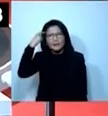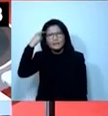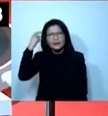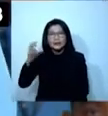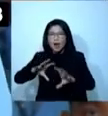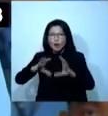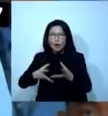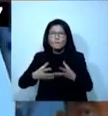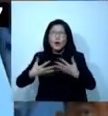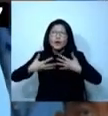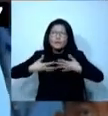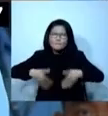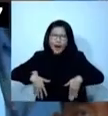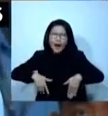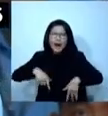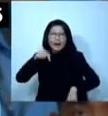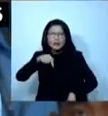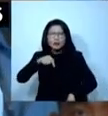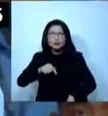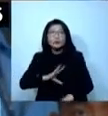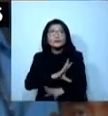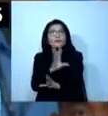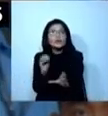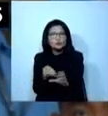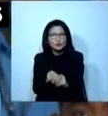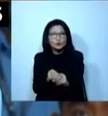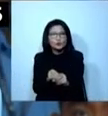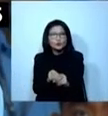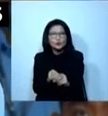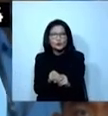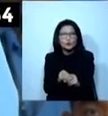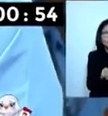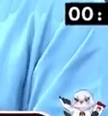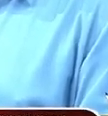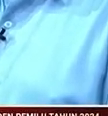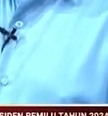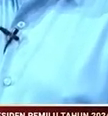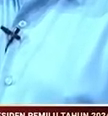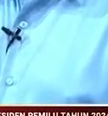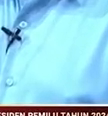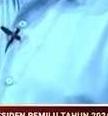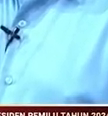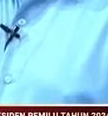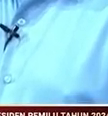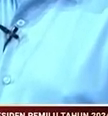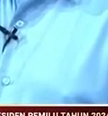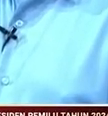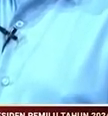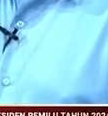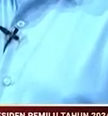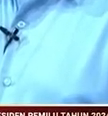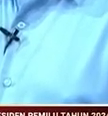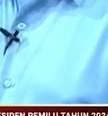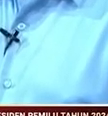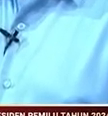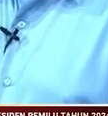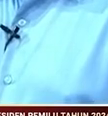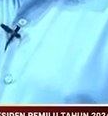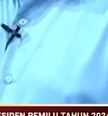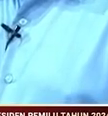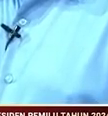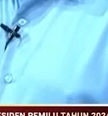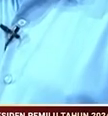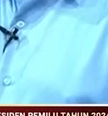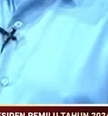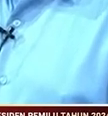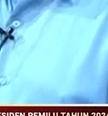paslon terkait dengan pemerintahan, demokrasi dan seterusnya seperti itu. Oke, Prof. Menurut Anda nih ya. Siapa yang paling siap,